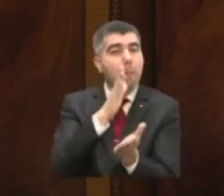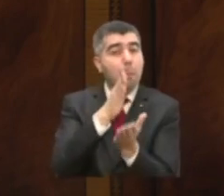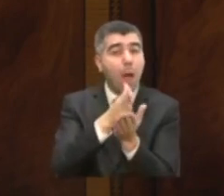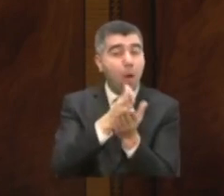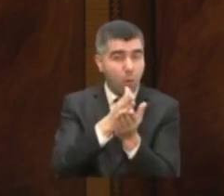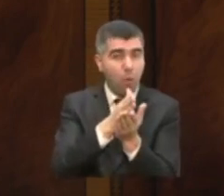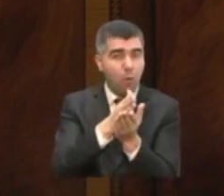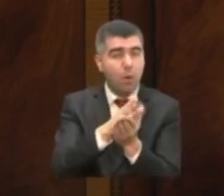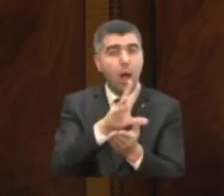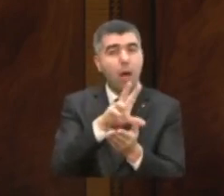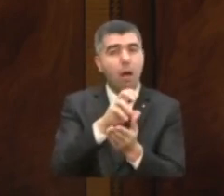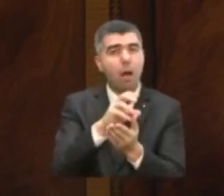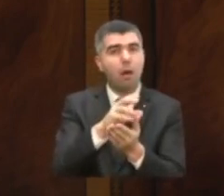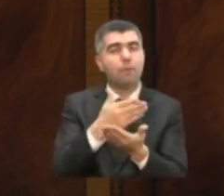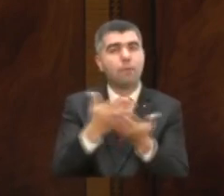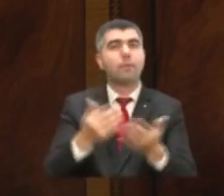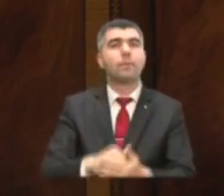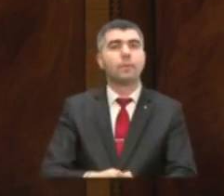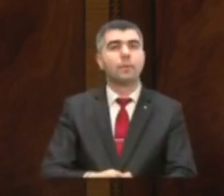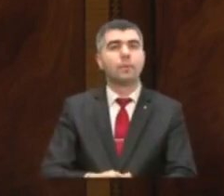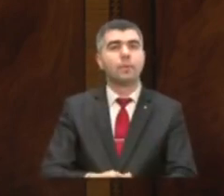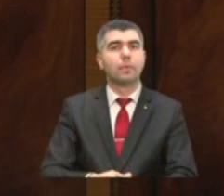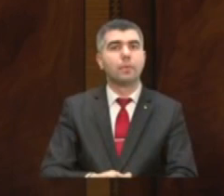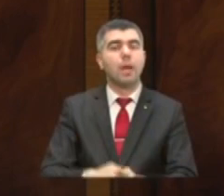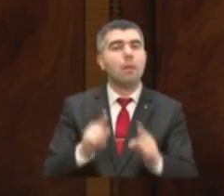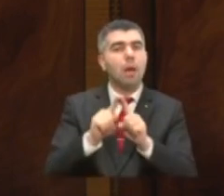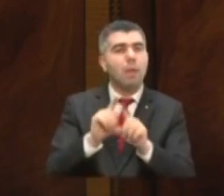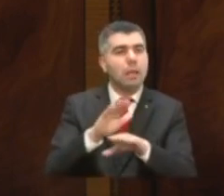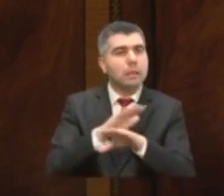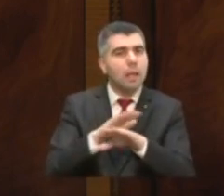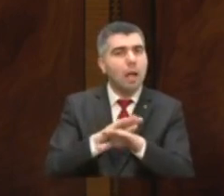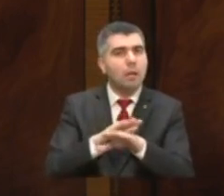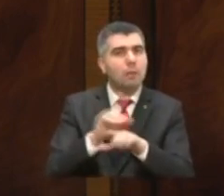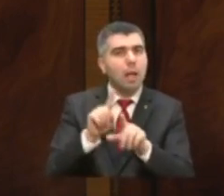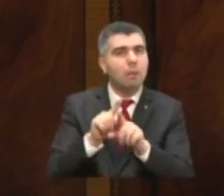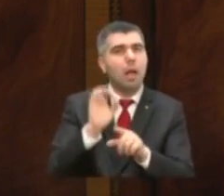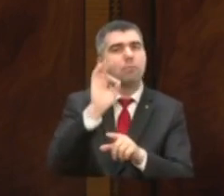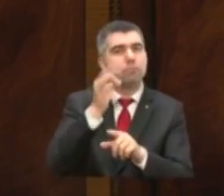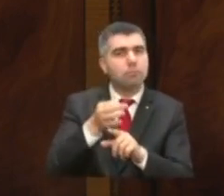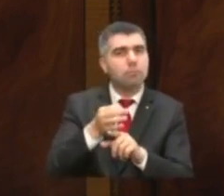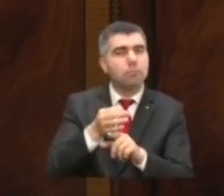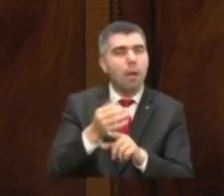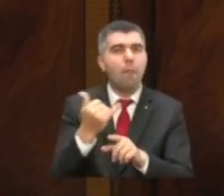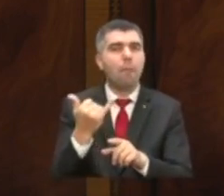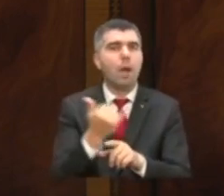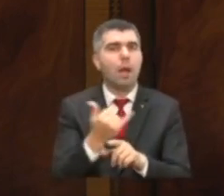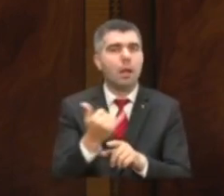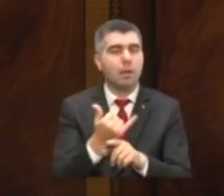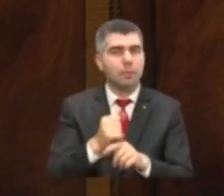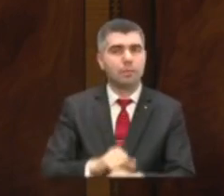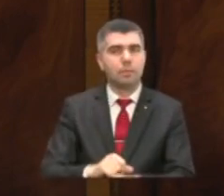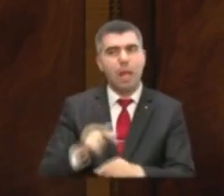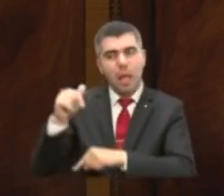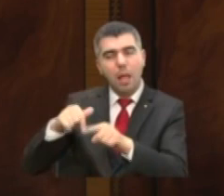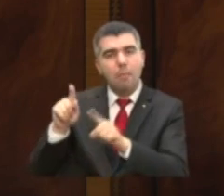ذو مصداقية وكيدير وكيتصرف سياسيا تصرف سليم وتصرف حضاري، سواء كان في